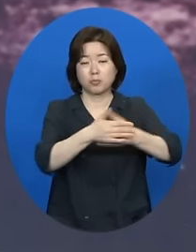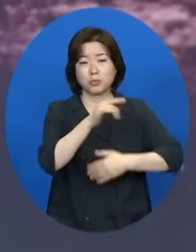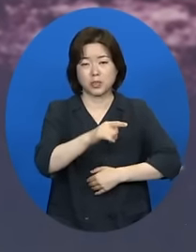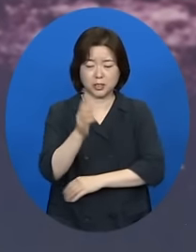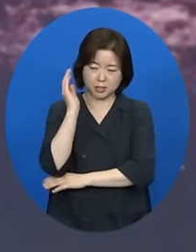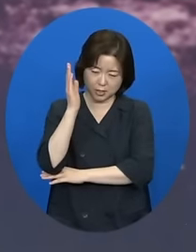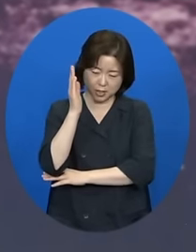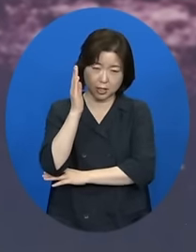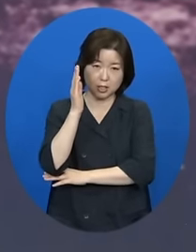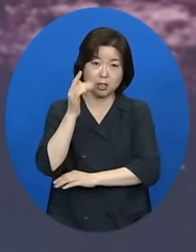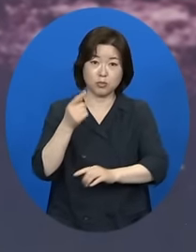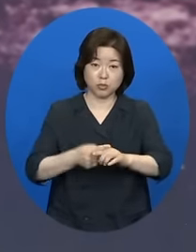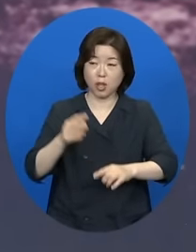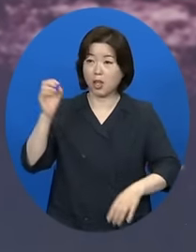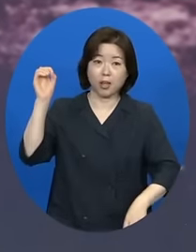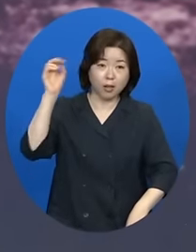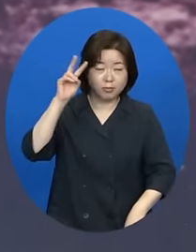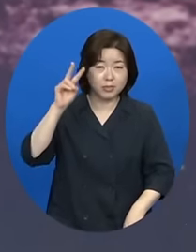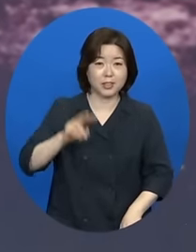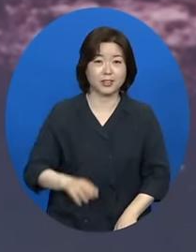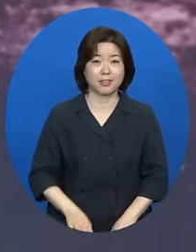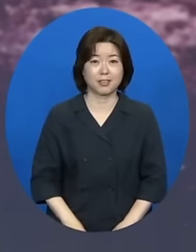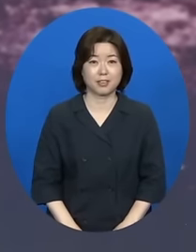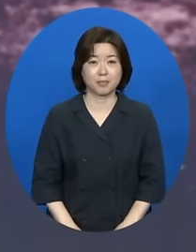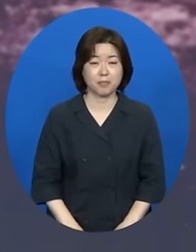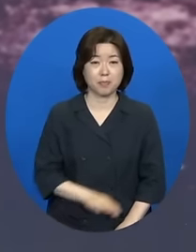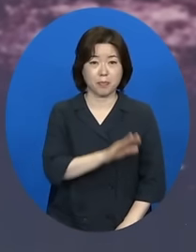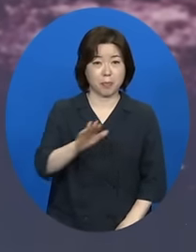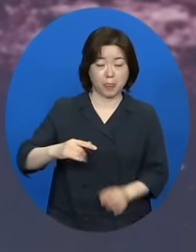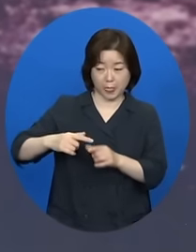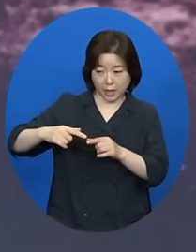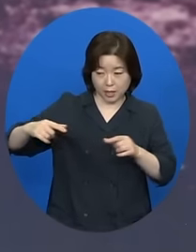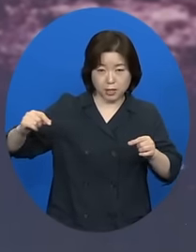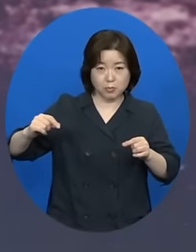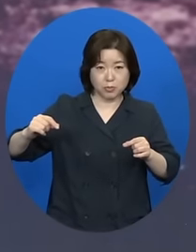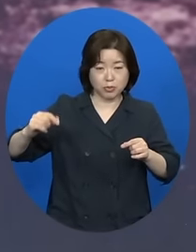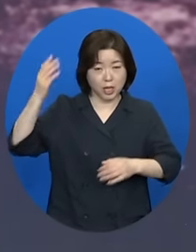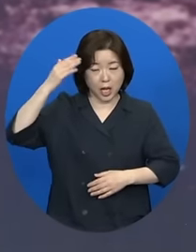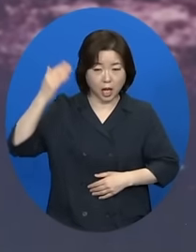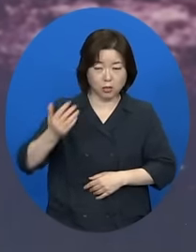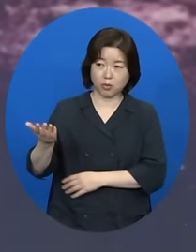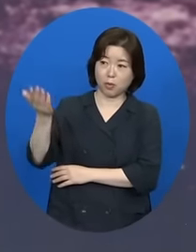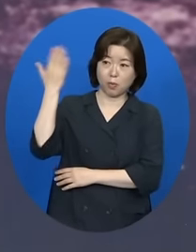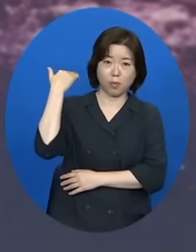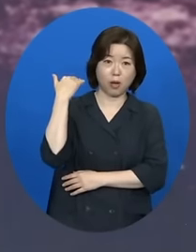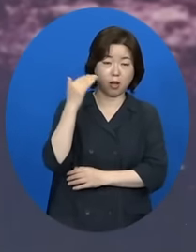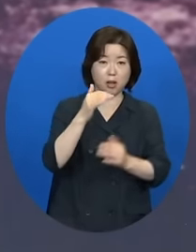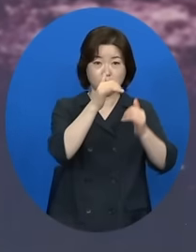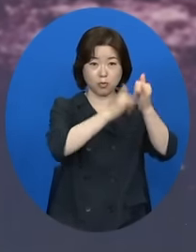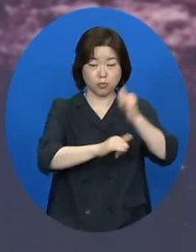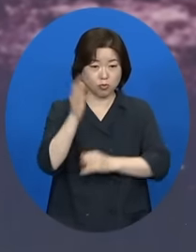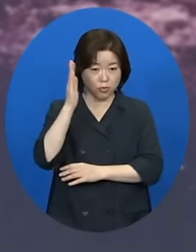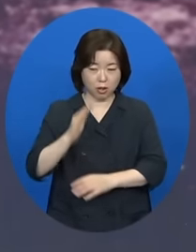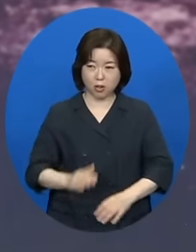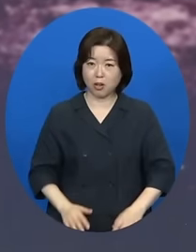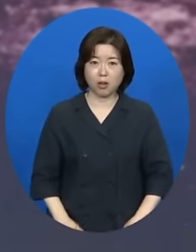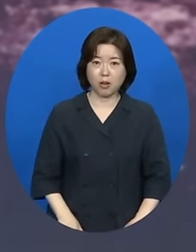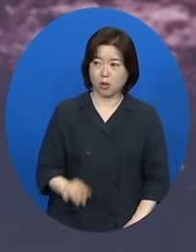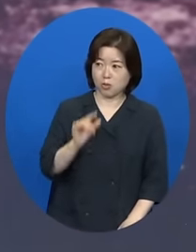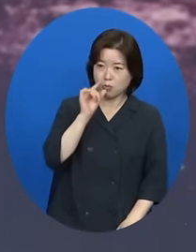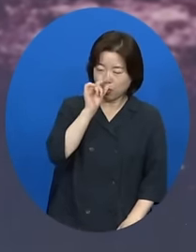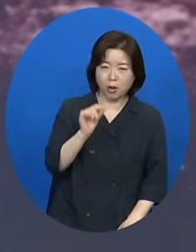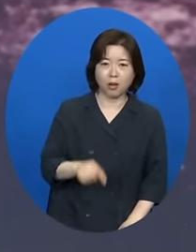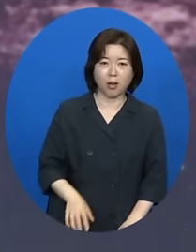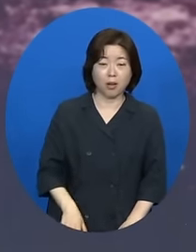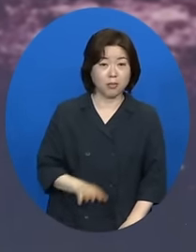얘기 하시다가 갑자기 우리 일본과 한국의 과거사를 그분이 언급을 하시는 거예요. 이거 굉장히 민감한 이슈 아닙니까, 이거